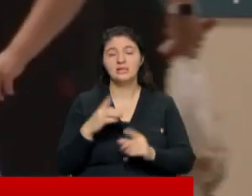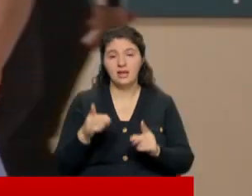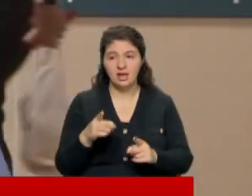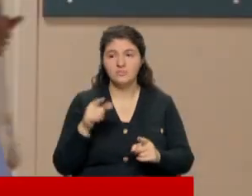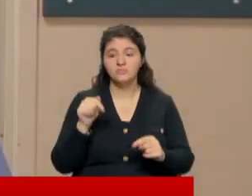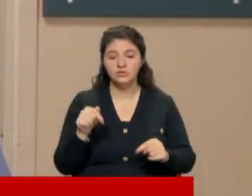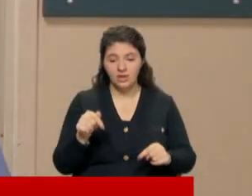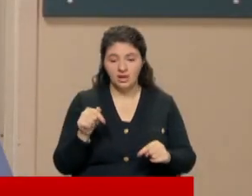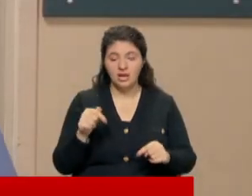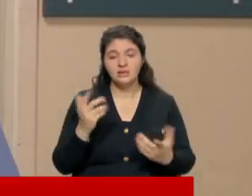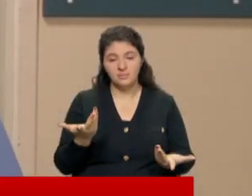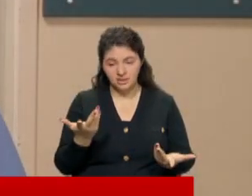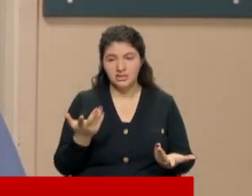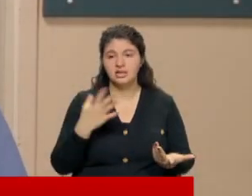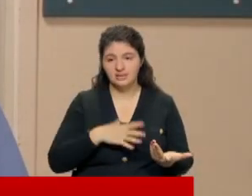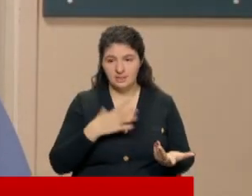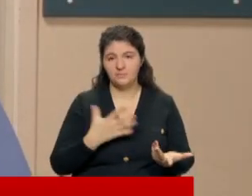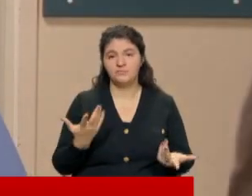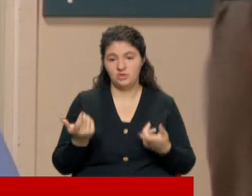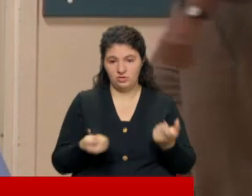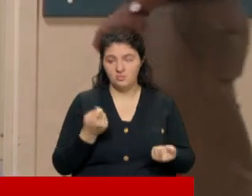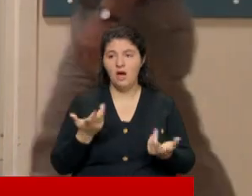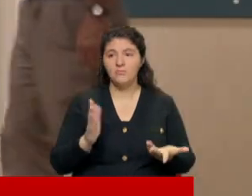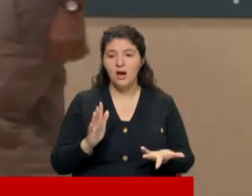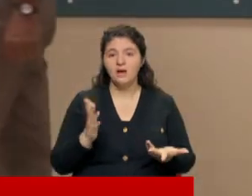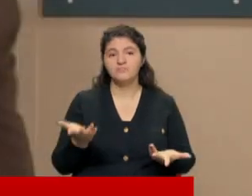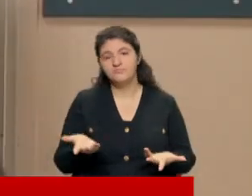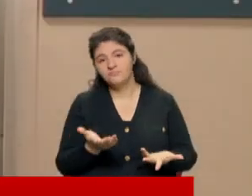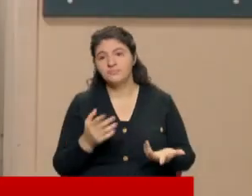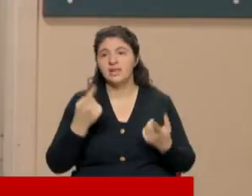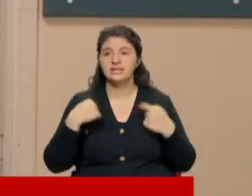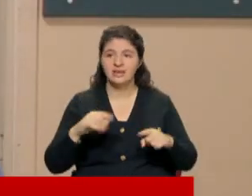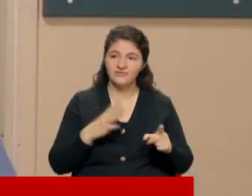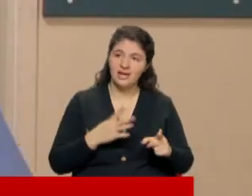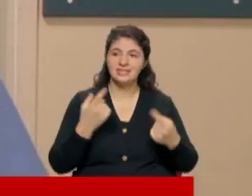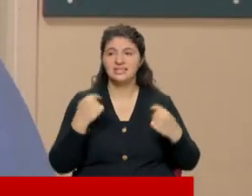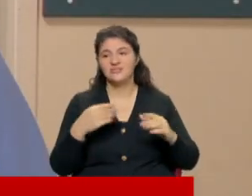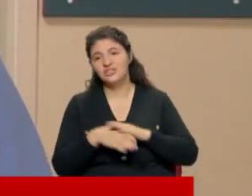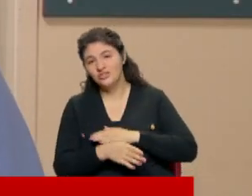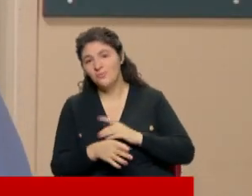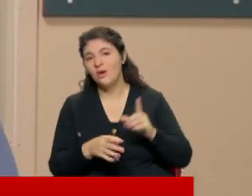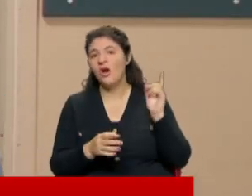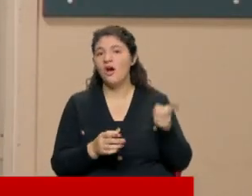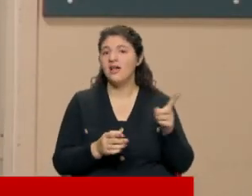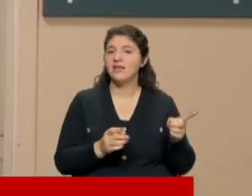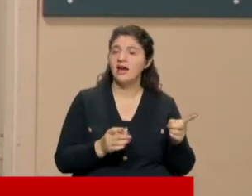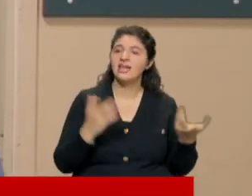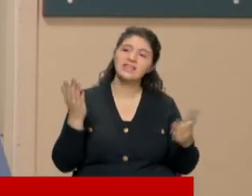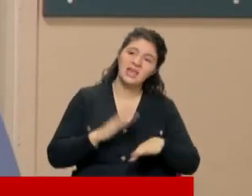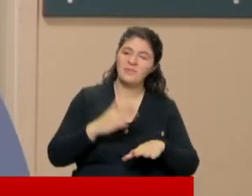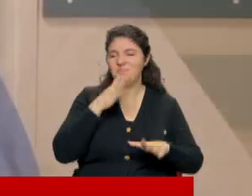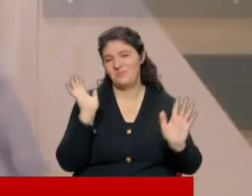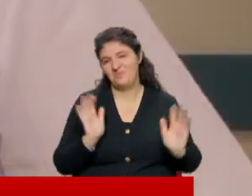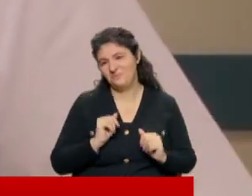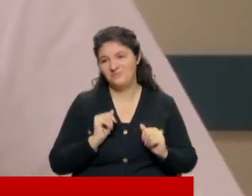Burada tabii ki de isterim çalışmayı ama hani sınavlarım var sınavlara gireceğim orada ne yaparım